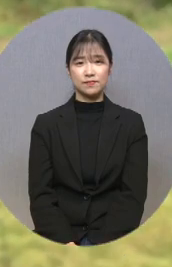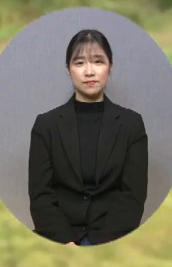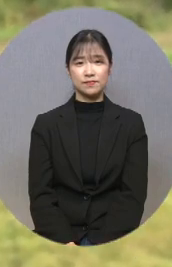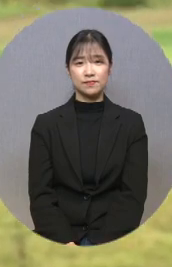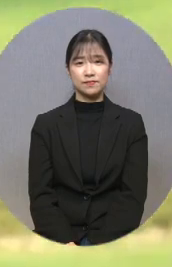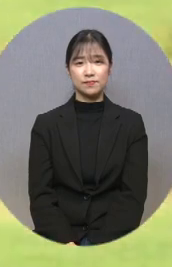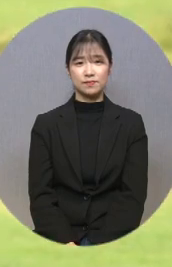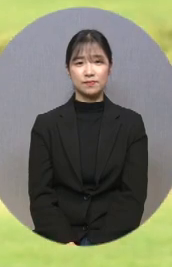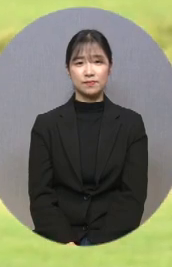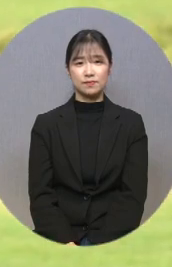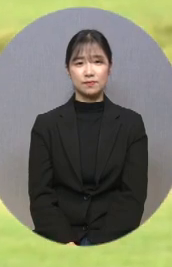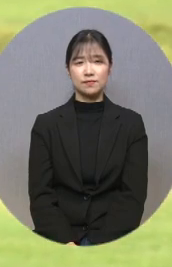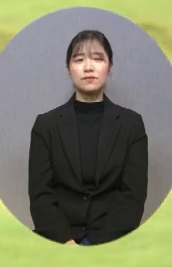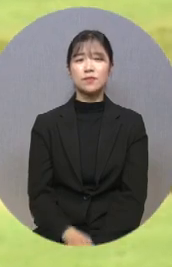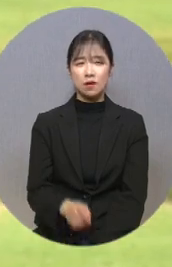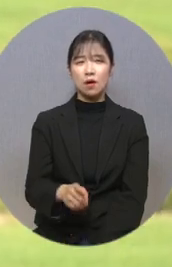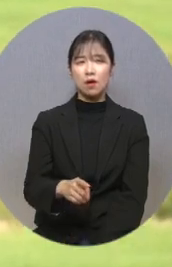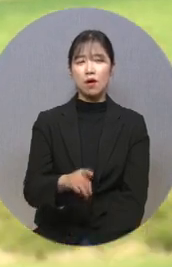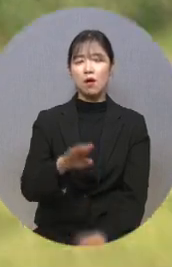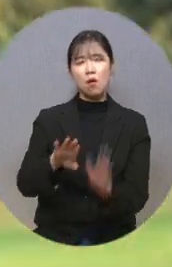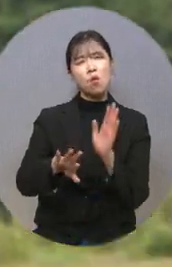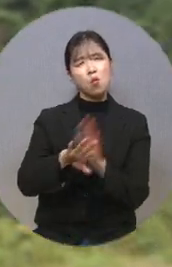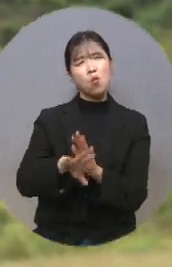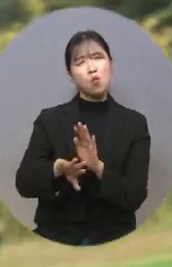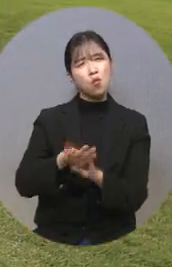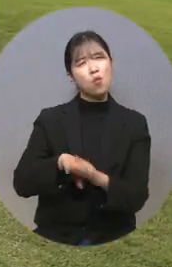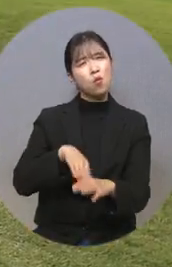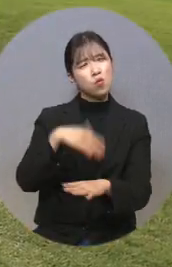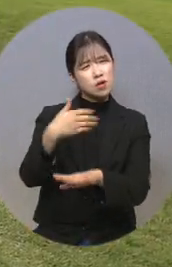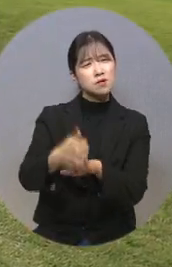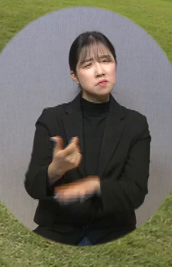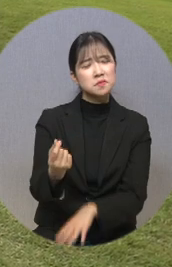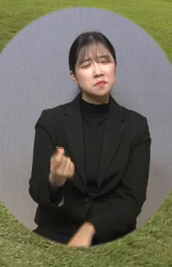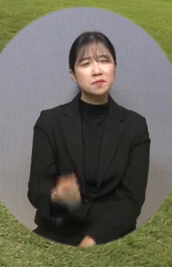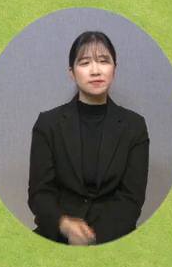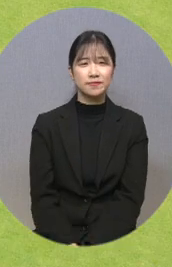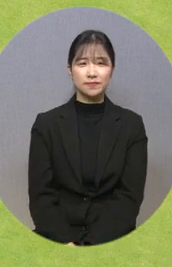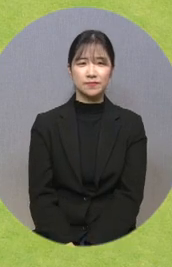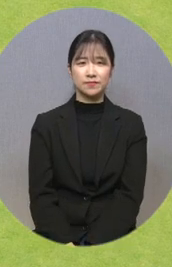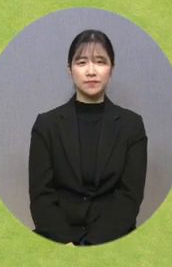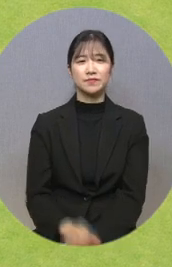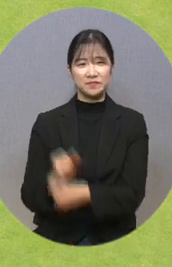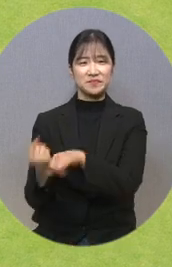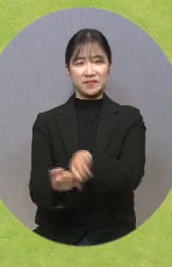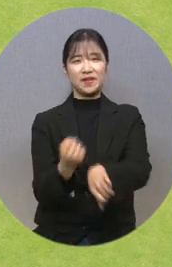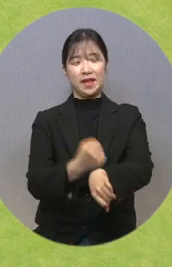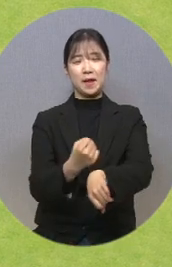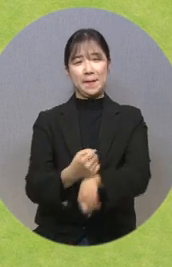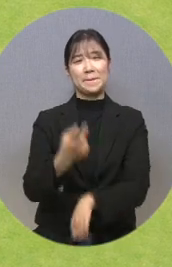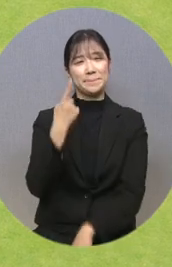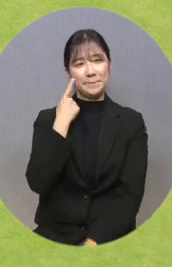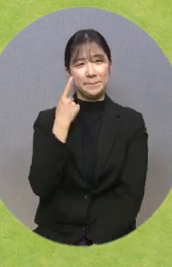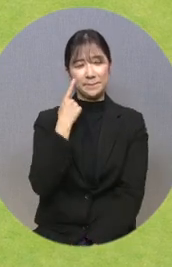아니, 나는... 아, 오른쪽 끝 정도? 쳐보겠습니다, 양.